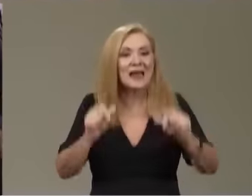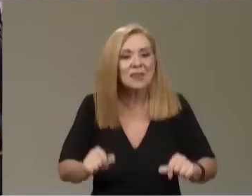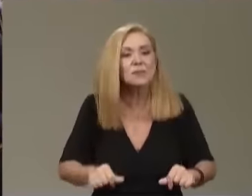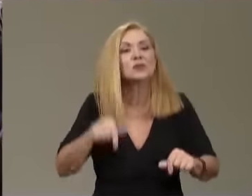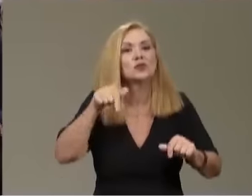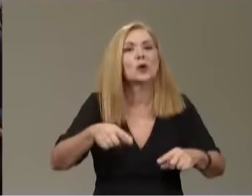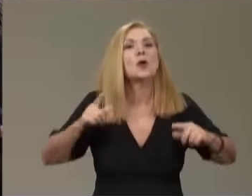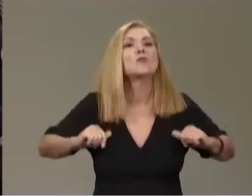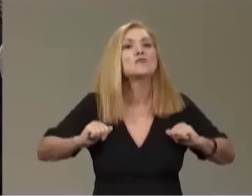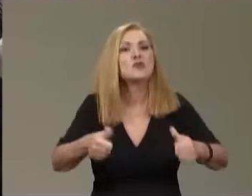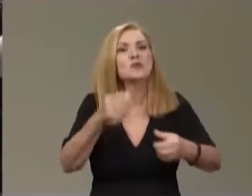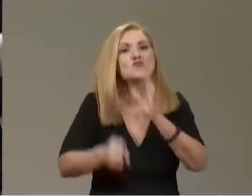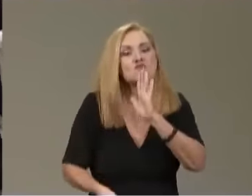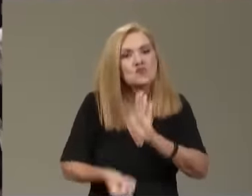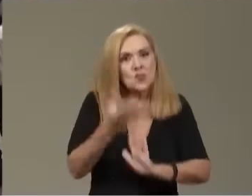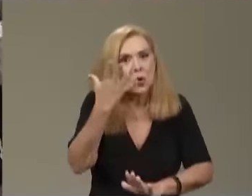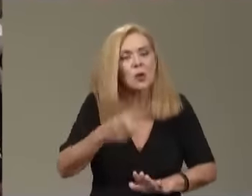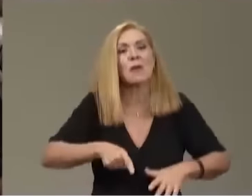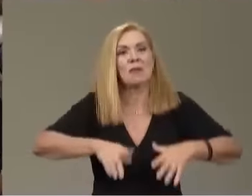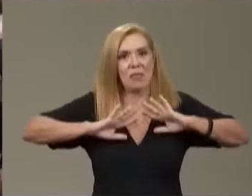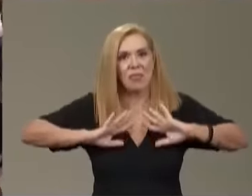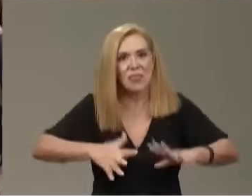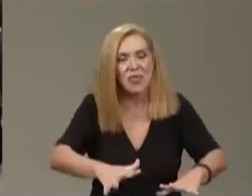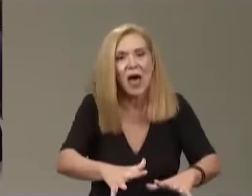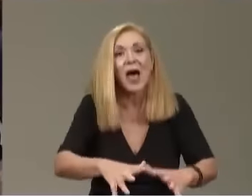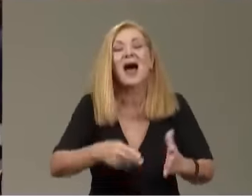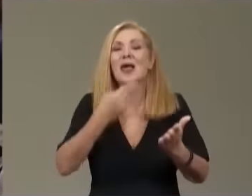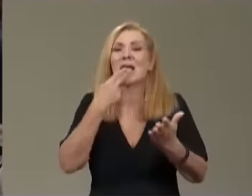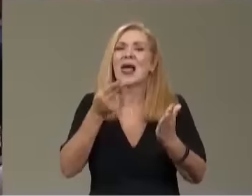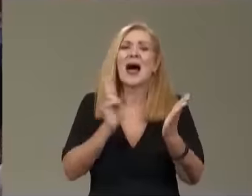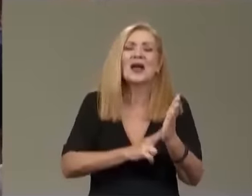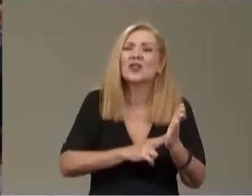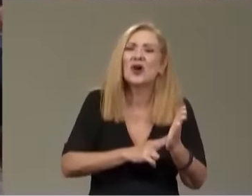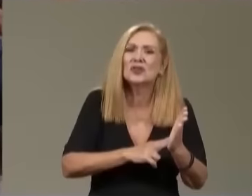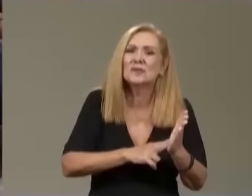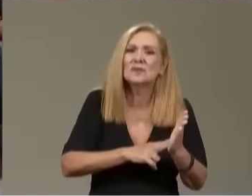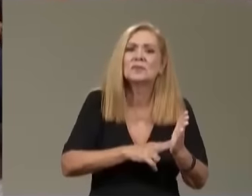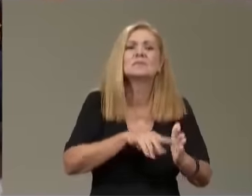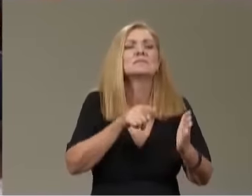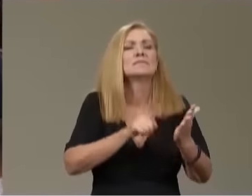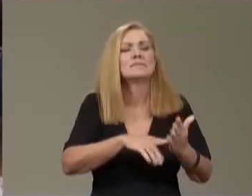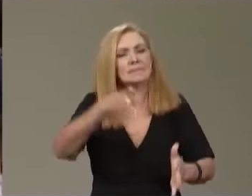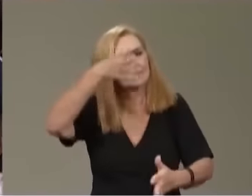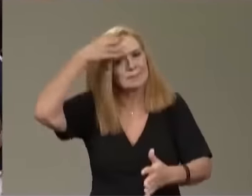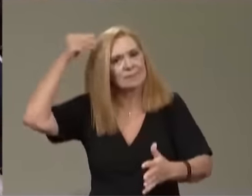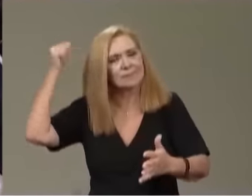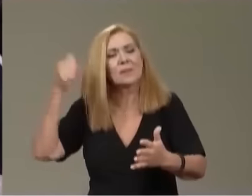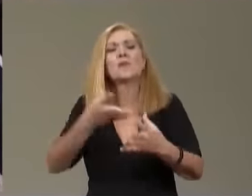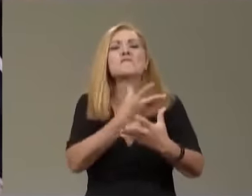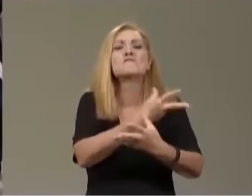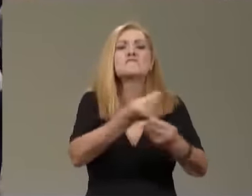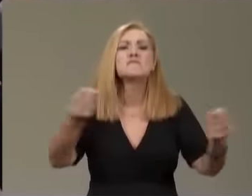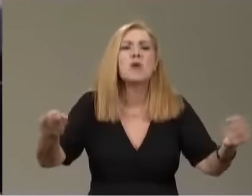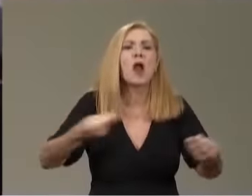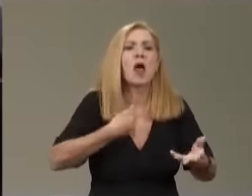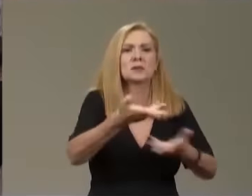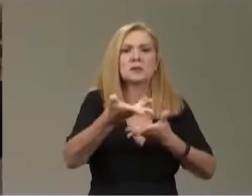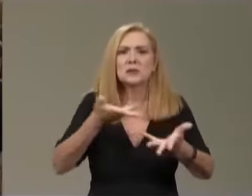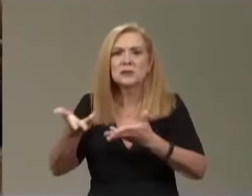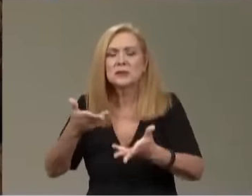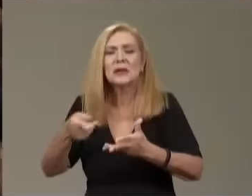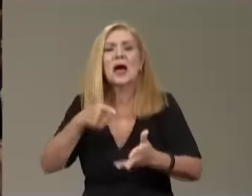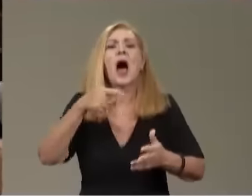πρωτοβουλία. Σε λίγο λοιπόν το τέλος χαρτοσύμου θα αποτελεί παρελθόν σε εκατοντάδες συναλλαγές. Από τους